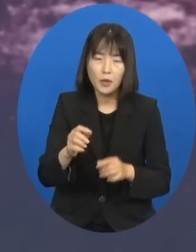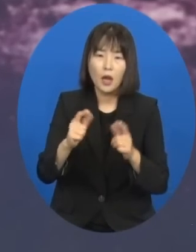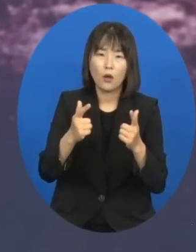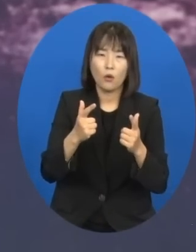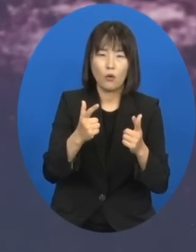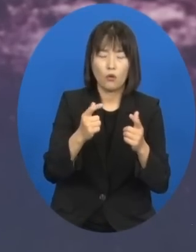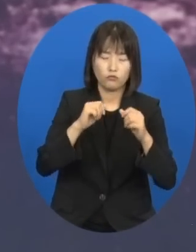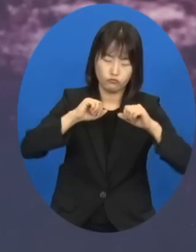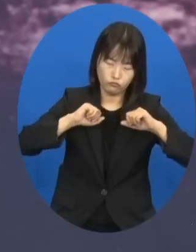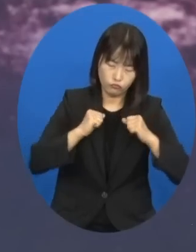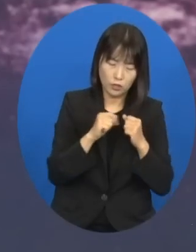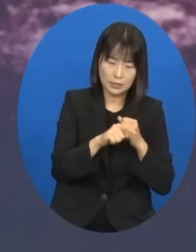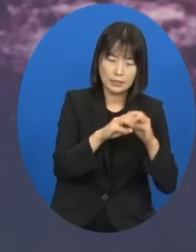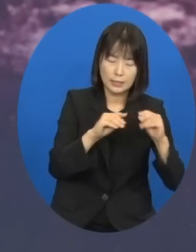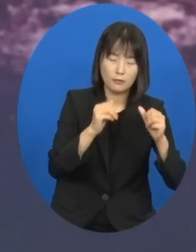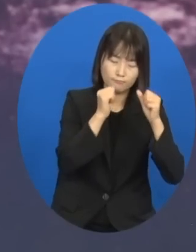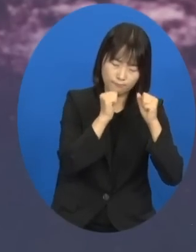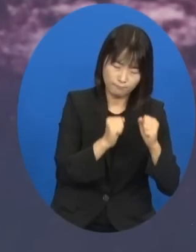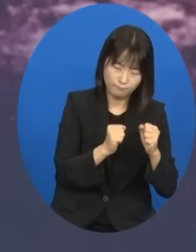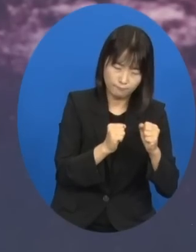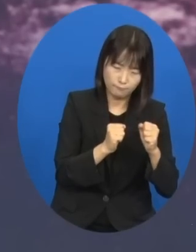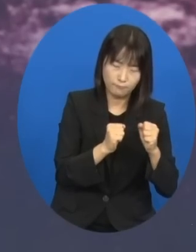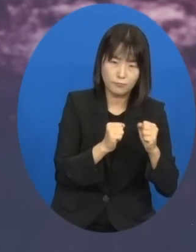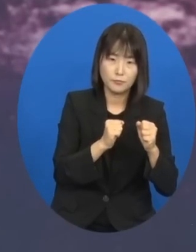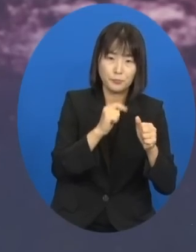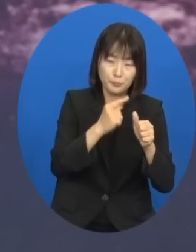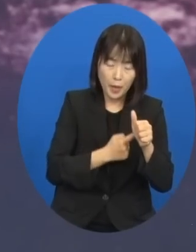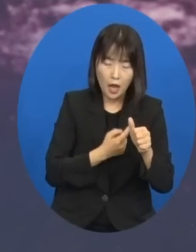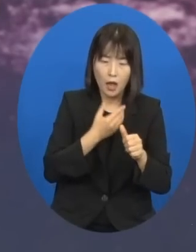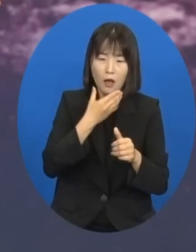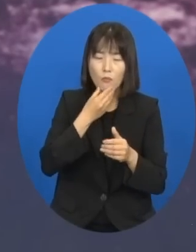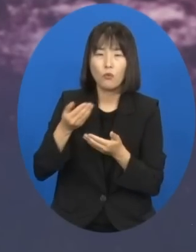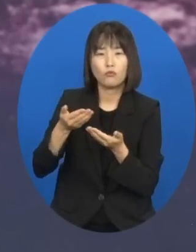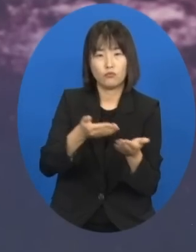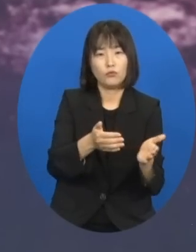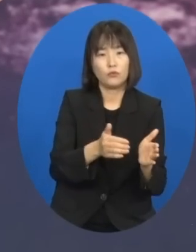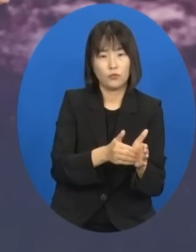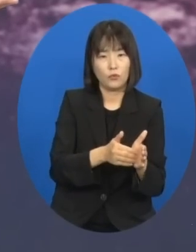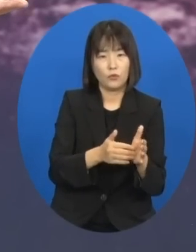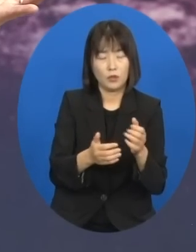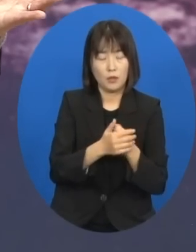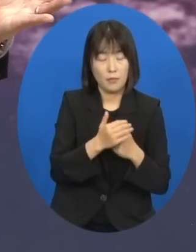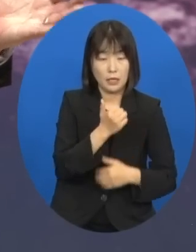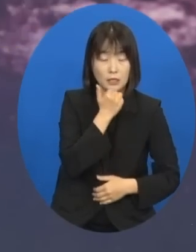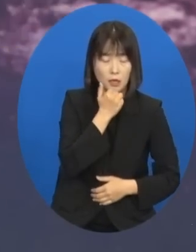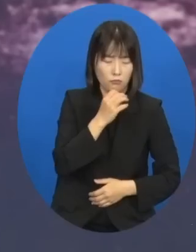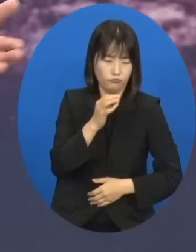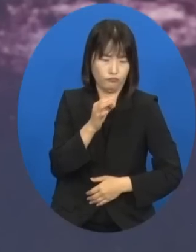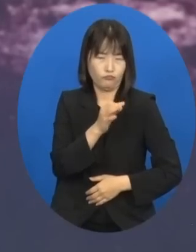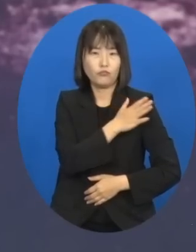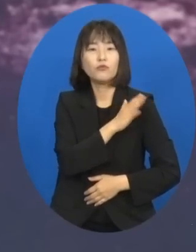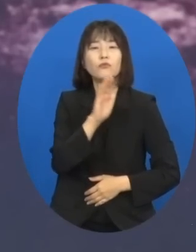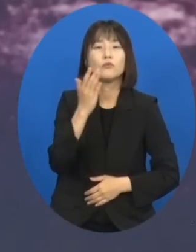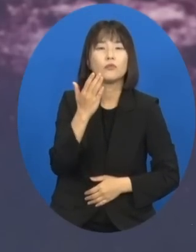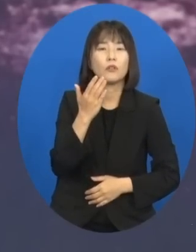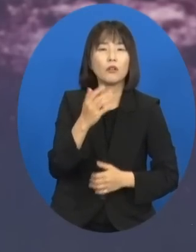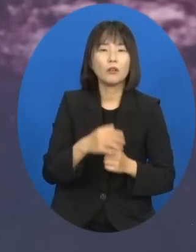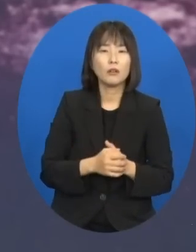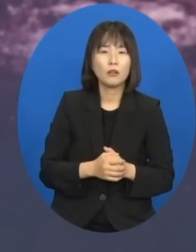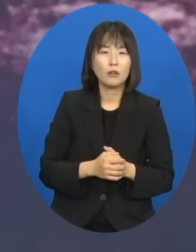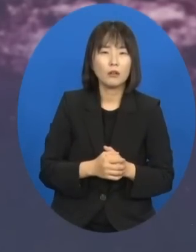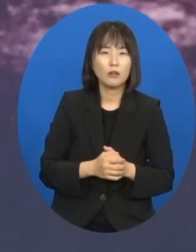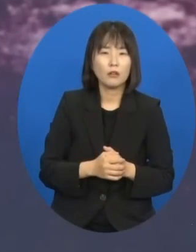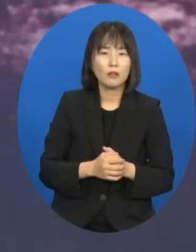땅에 머물자 복을 주신 것이죠. 그래서 어쨌든 그가 거부가 됩니다. 아, 흉년의 시기에 그는 거부가